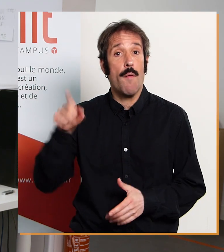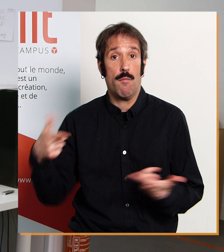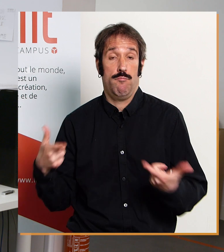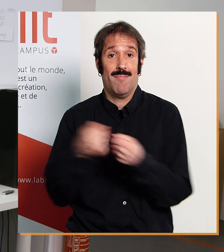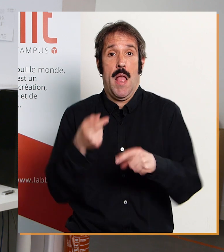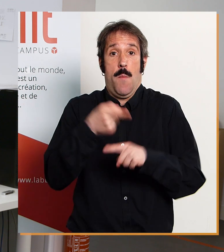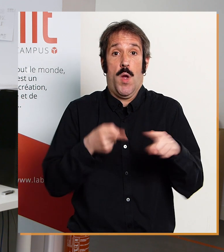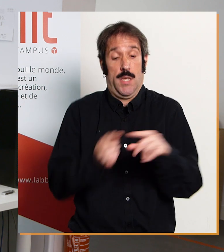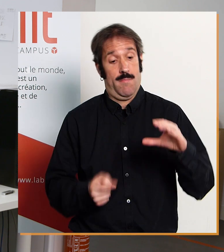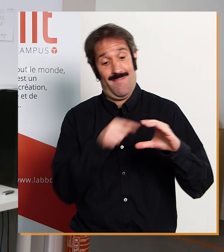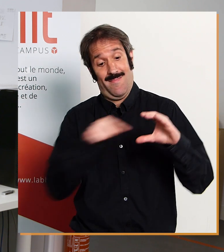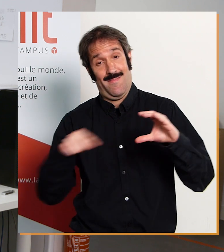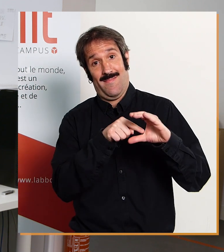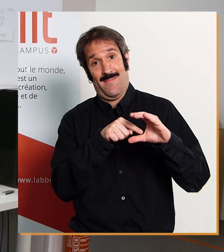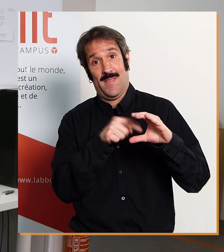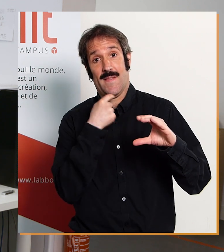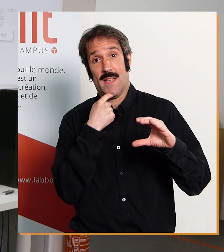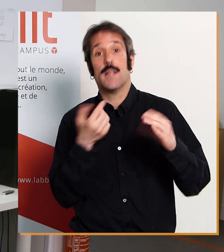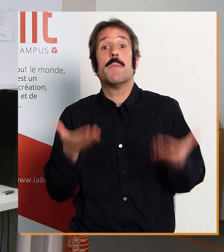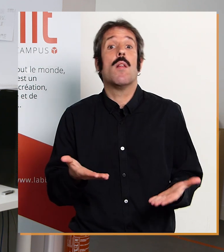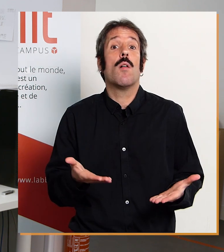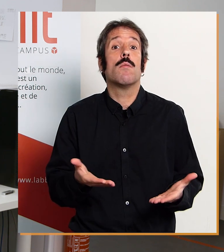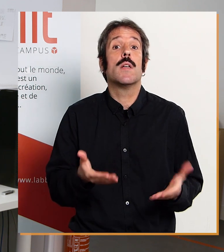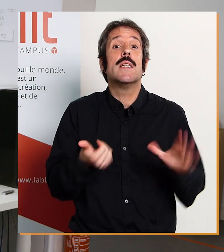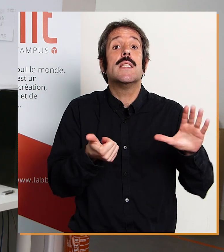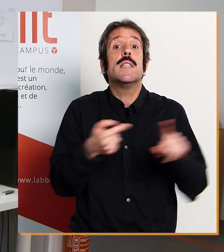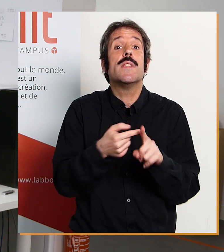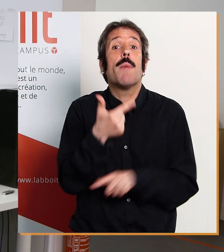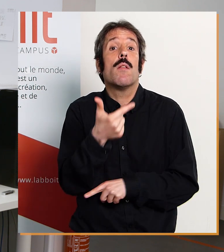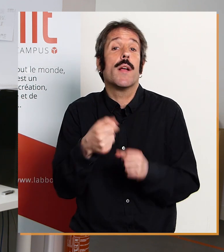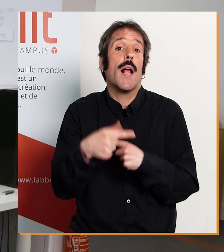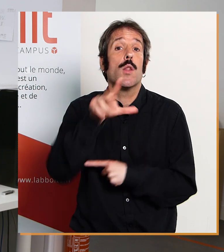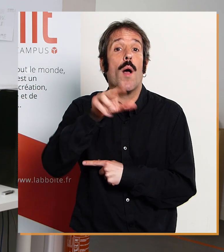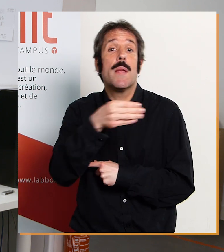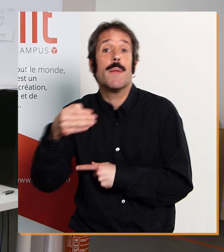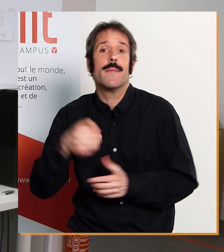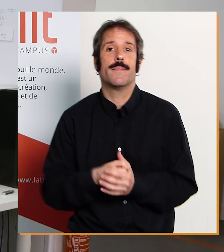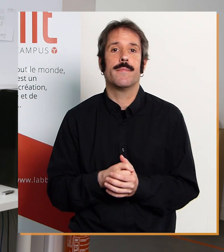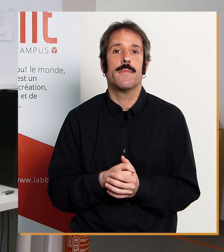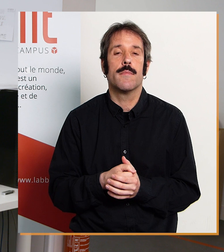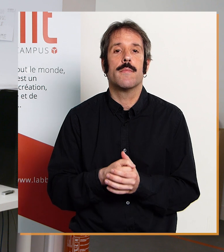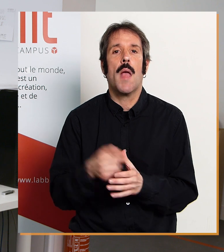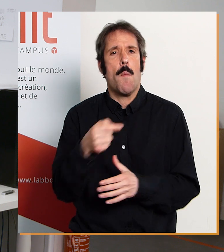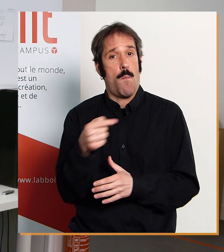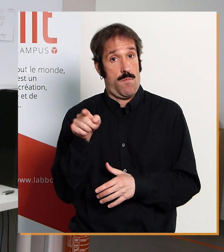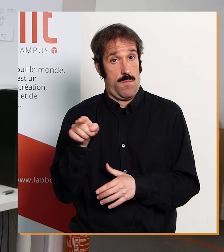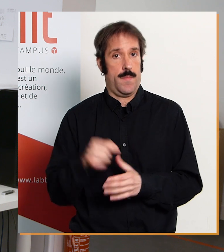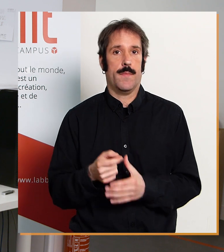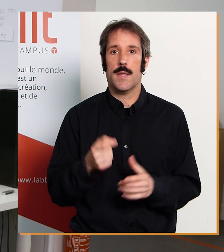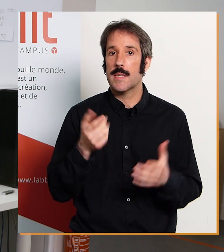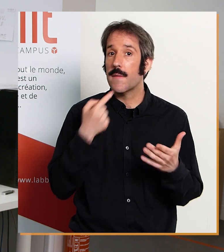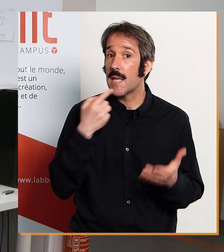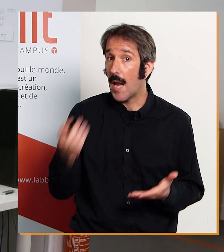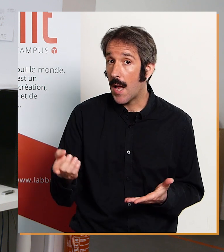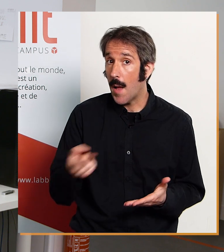doit correspondre à la moitié de votre épaisseur, soit dans le cas présent 6 divisé par 2, 3, avec un moins devant. Donc